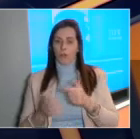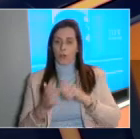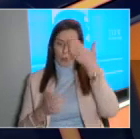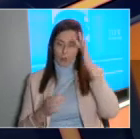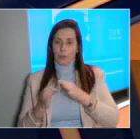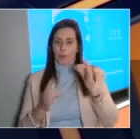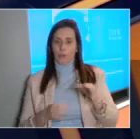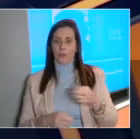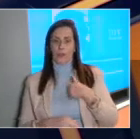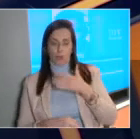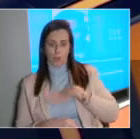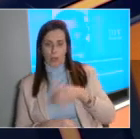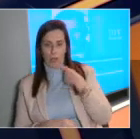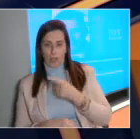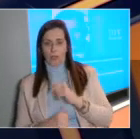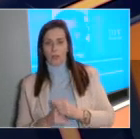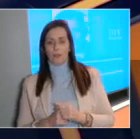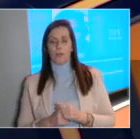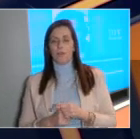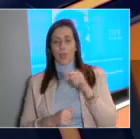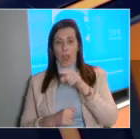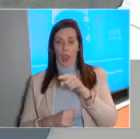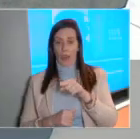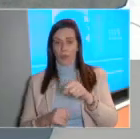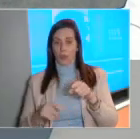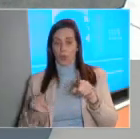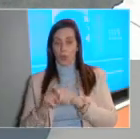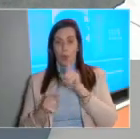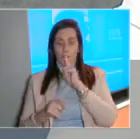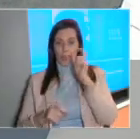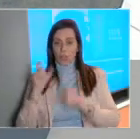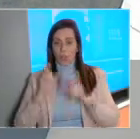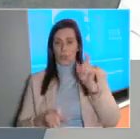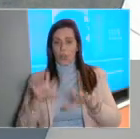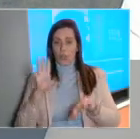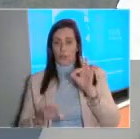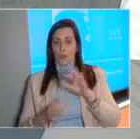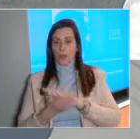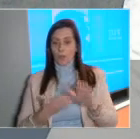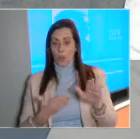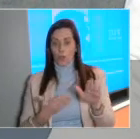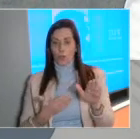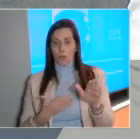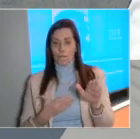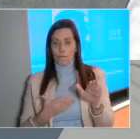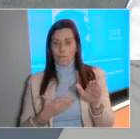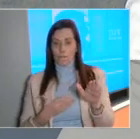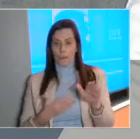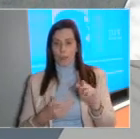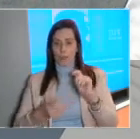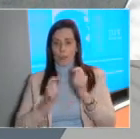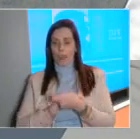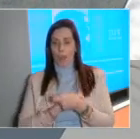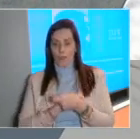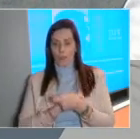לענות לך, גברתי, אני רוצה לומר לך, אתם אותו הקומץ הזה, כן. שבחר פשוט להפוך